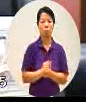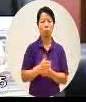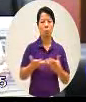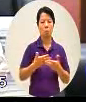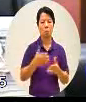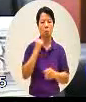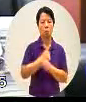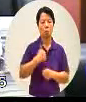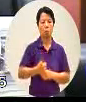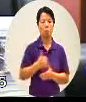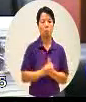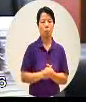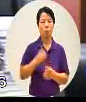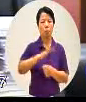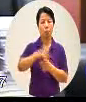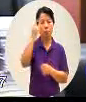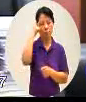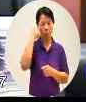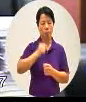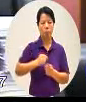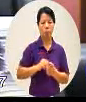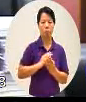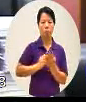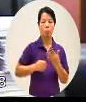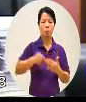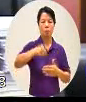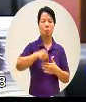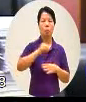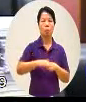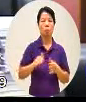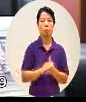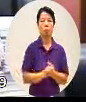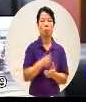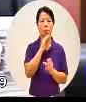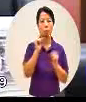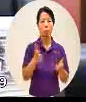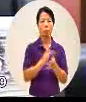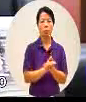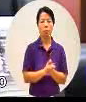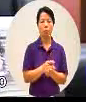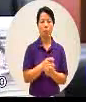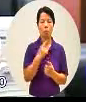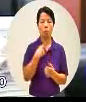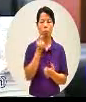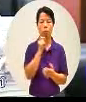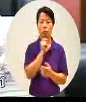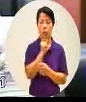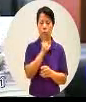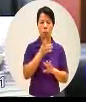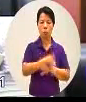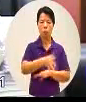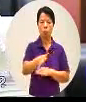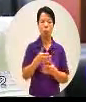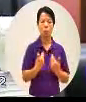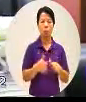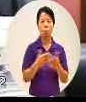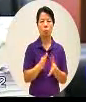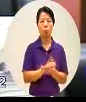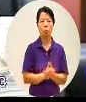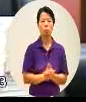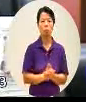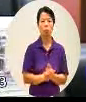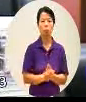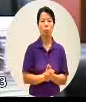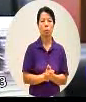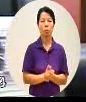市政满意度提升，是不是应该这样子？结果呢，我本身跟你说过，不要去屈就一些什么，